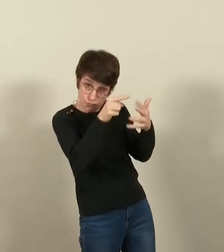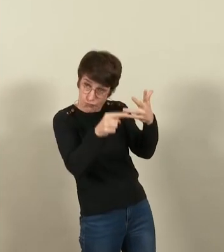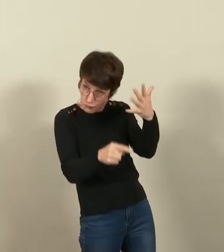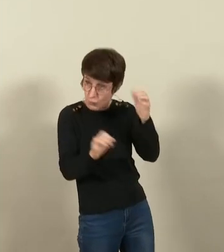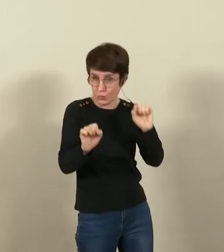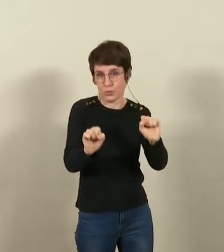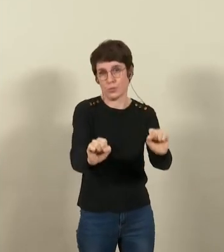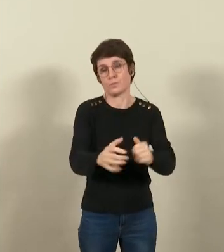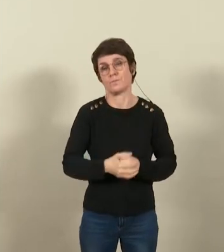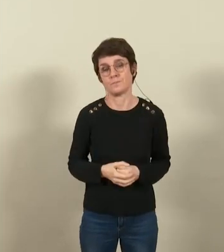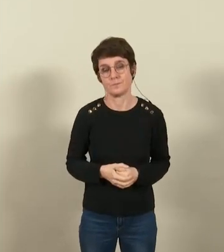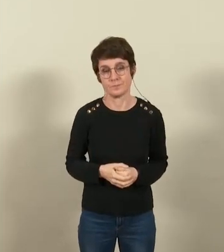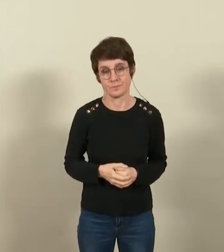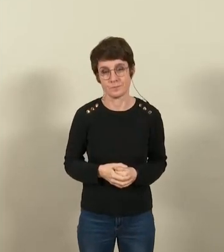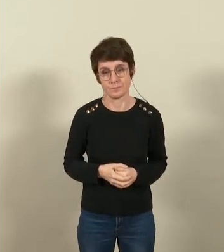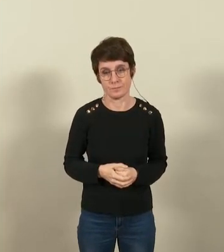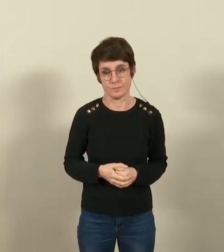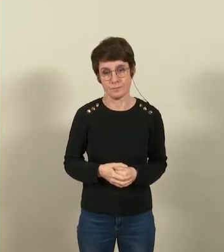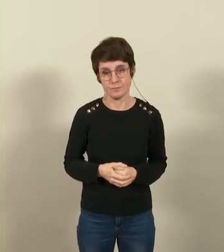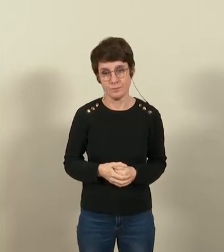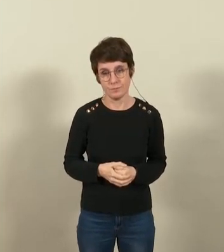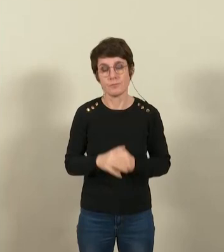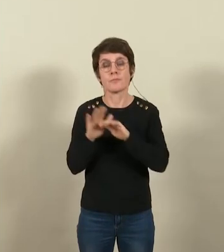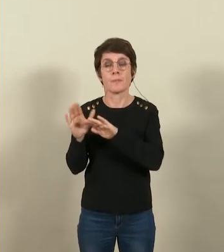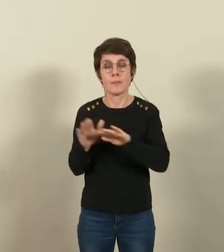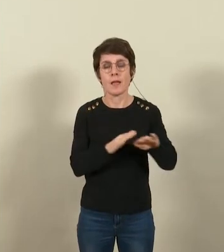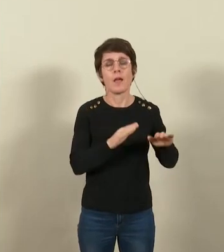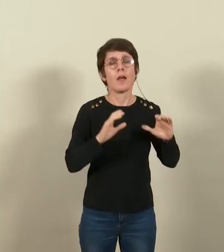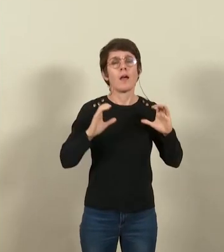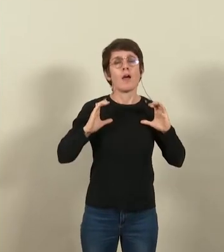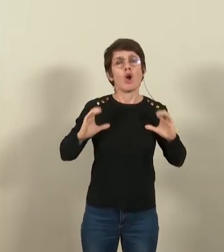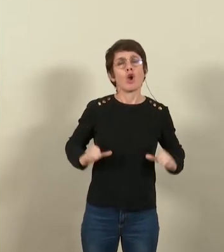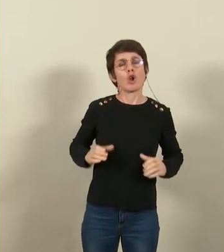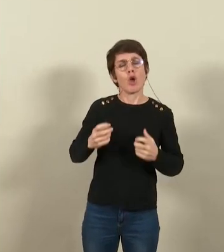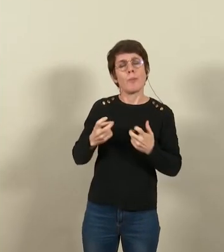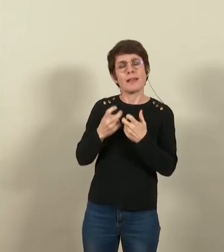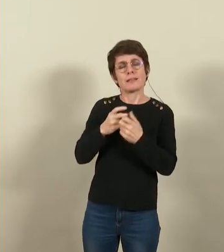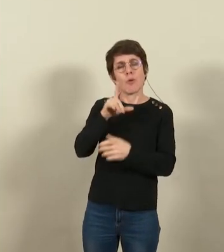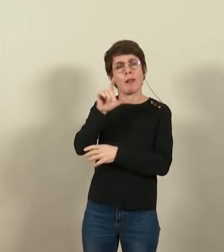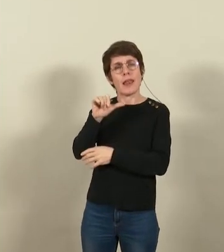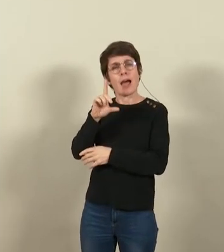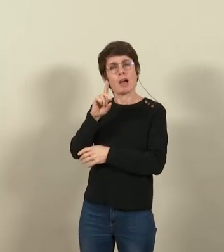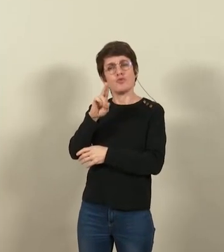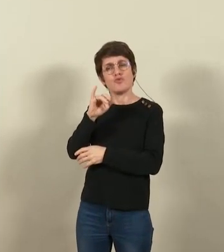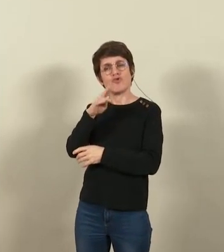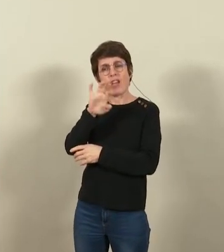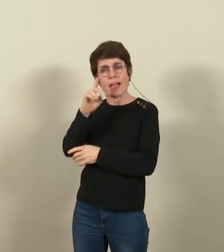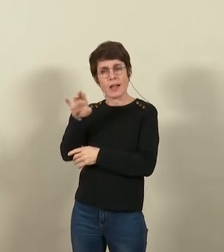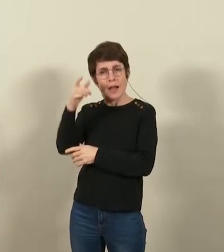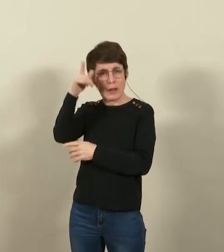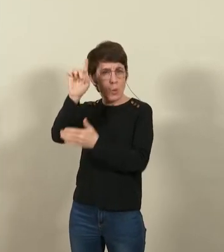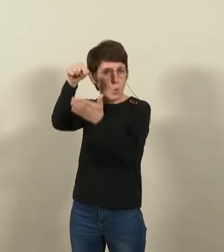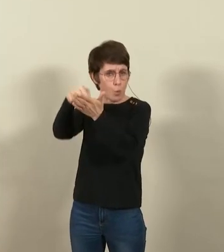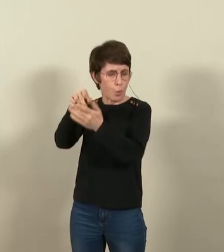ces formations je voudrais revenir aussi sur la question du club de La Duchère euh que nous avons rencontré par ailleurs il y a